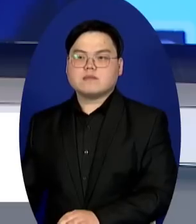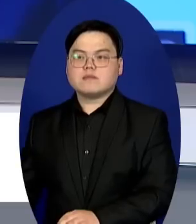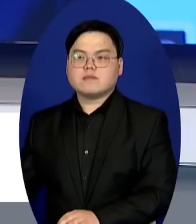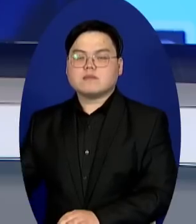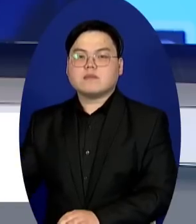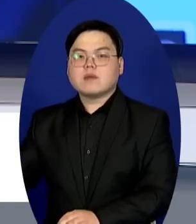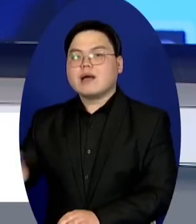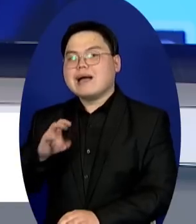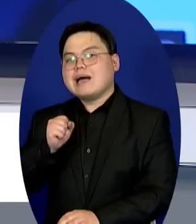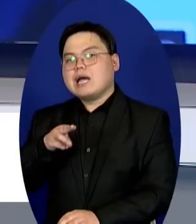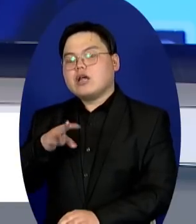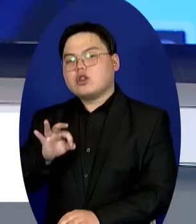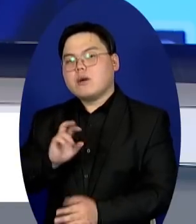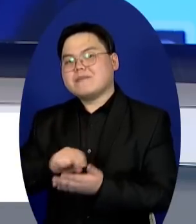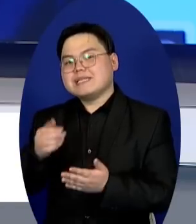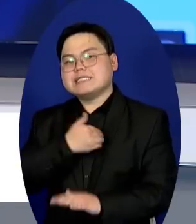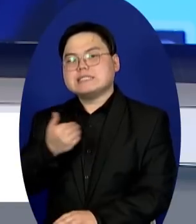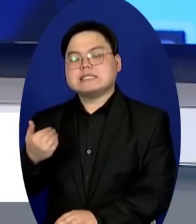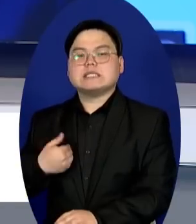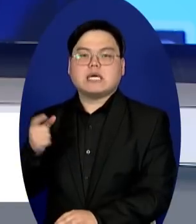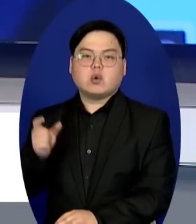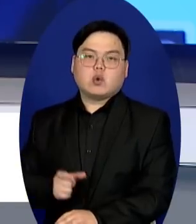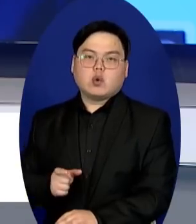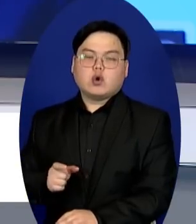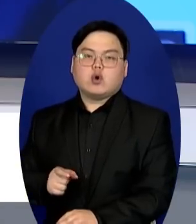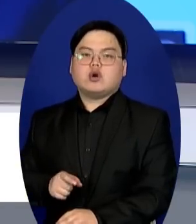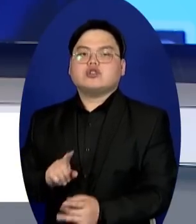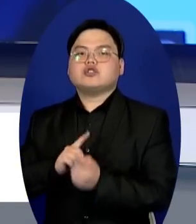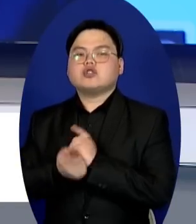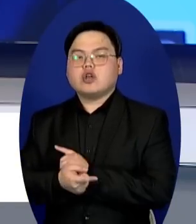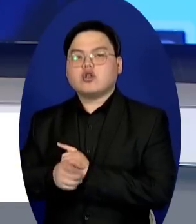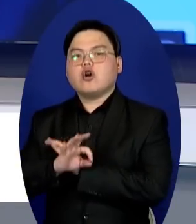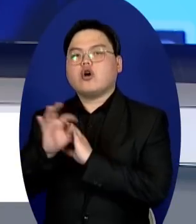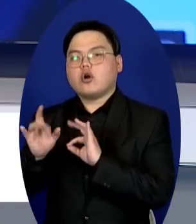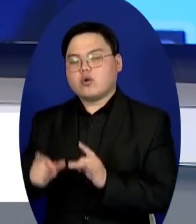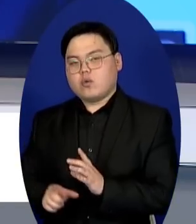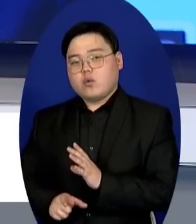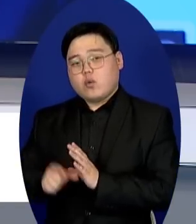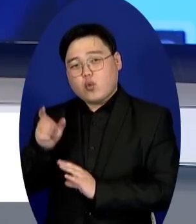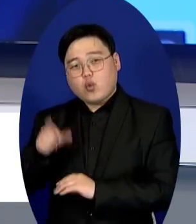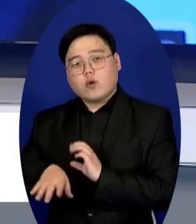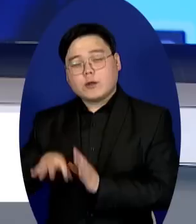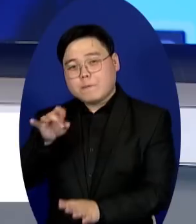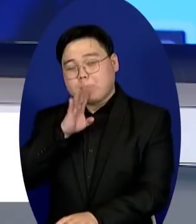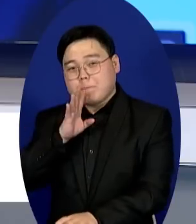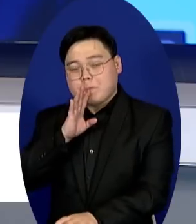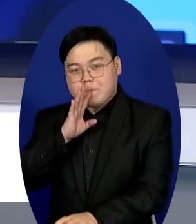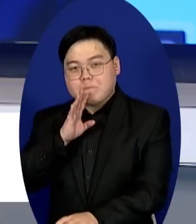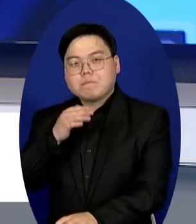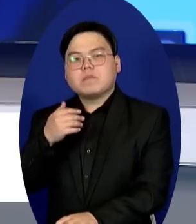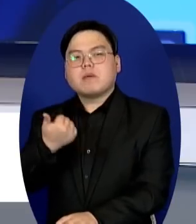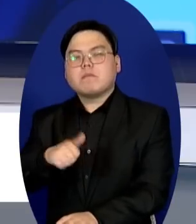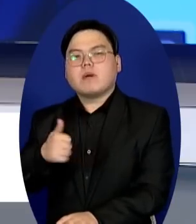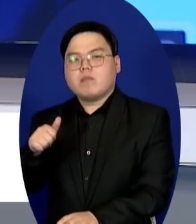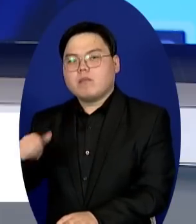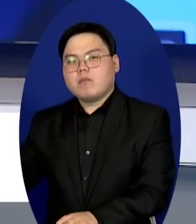За НАТОгийн ерөнхий наримчгийн дарга Йенс Столтенбергийн халааг хэнд шилжүүлэх вэ гэдэг яриа хэлцүүлэг энэхүү цэргийн эвсэлд багтдаг орнуудын хэмжээнд